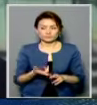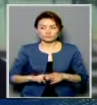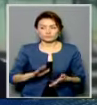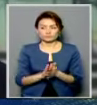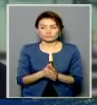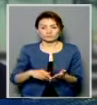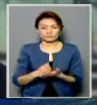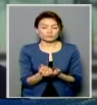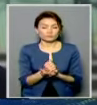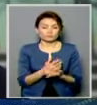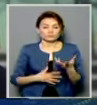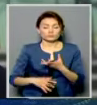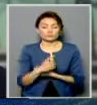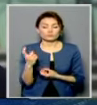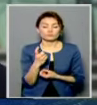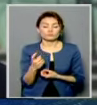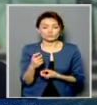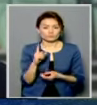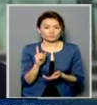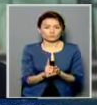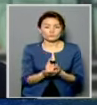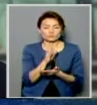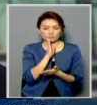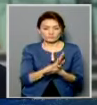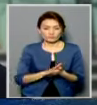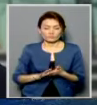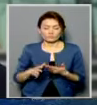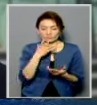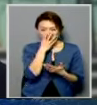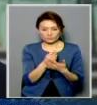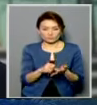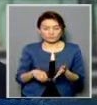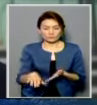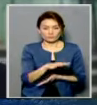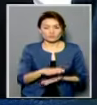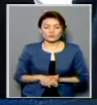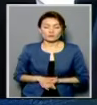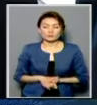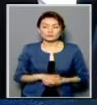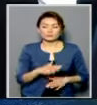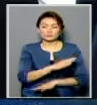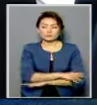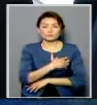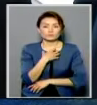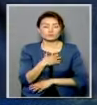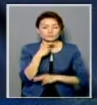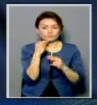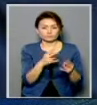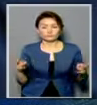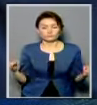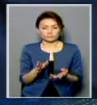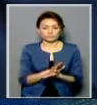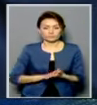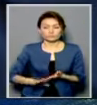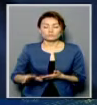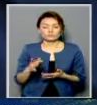Согласно утвержденным правилам, все владельцы объектов должны содержать принадлежащее им здание. Эстетически важно уделять внимание